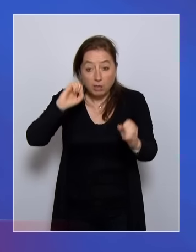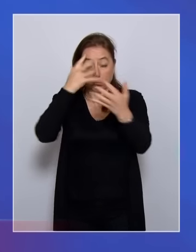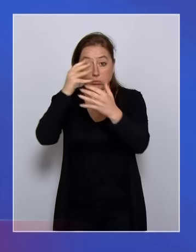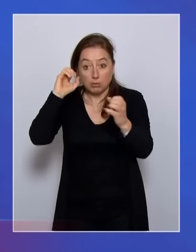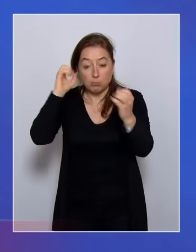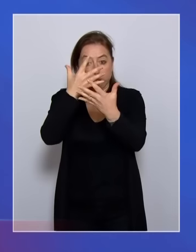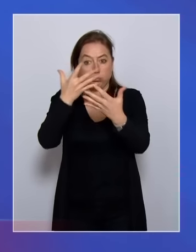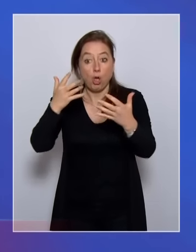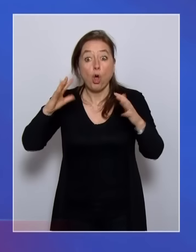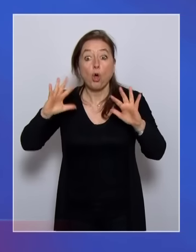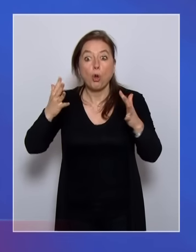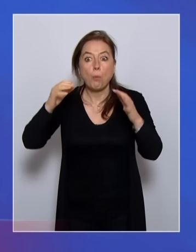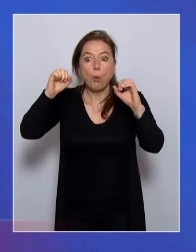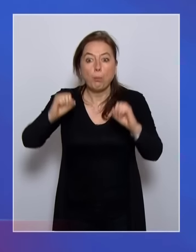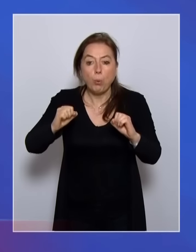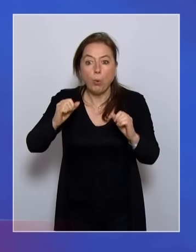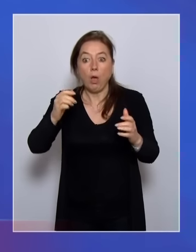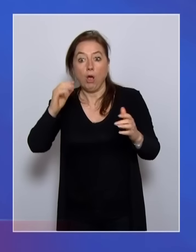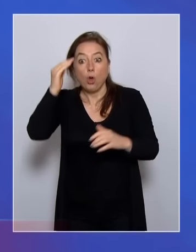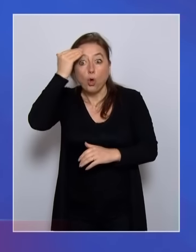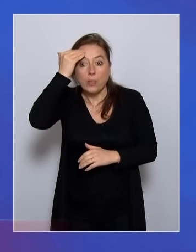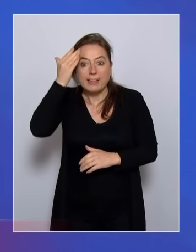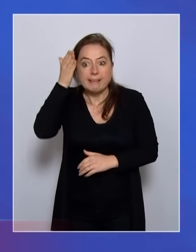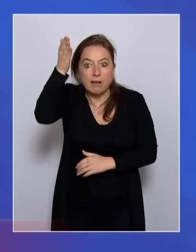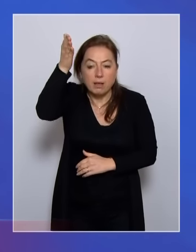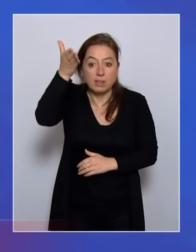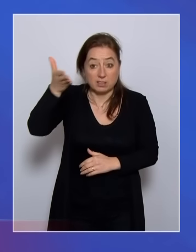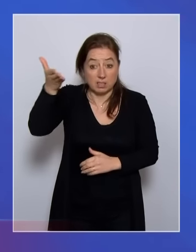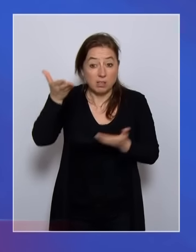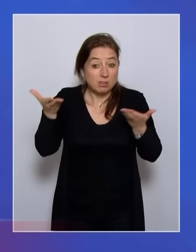la meilleure manière de connaître l'avenir